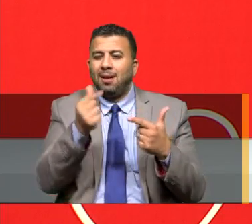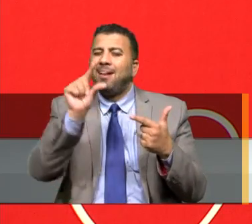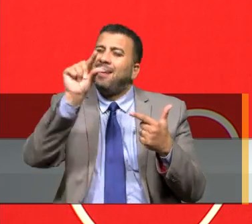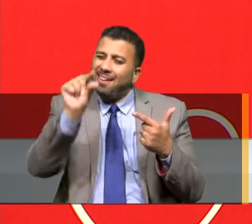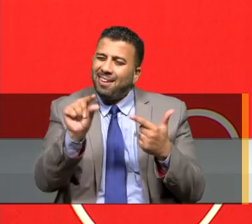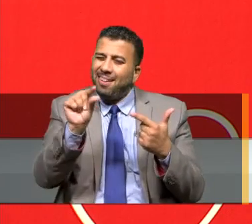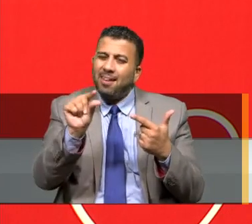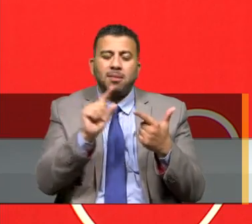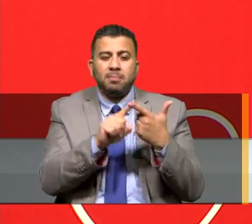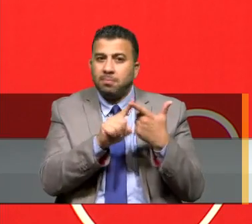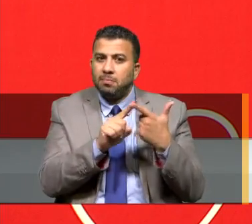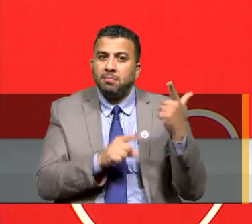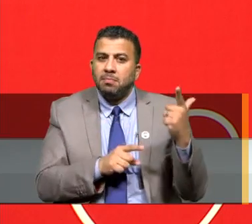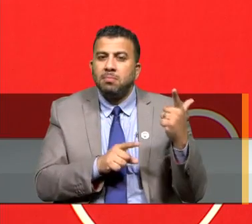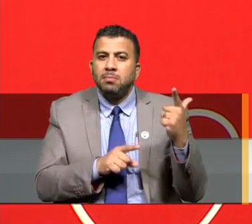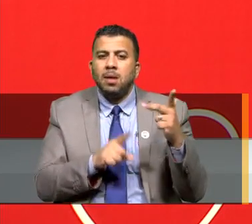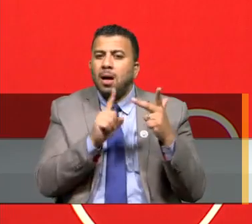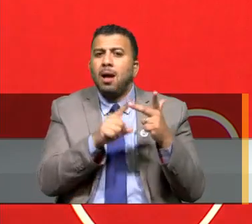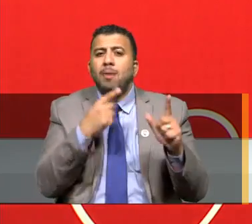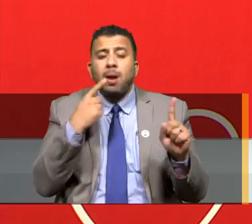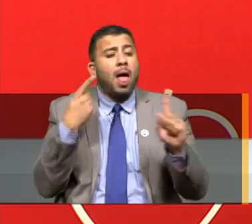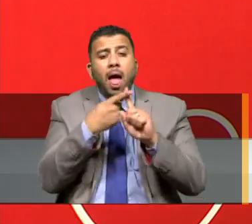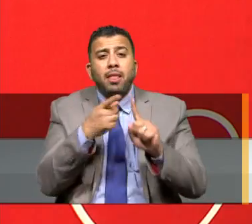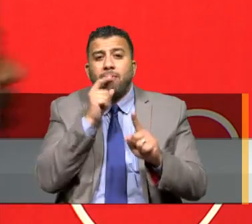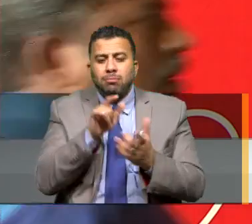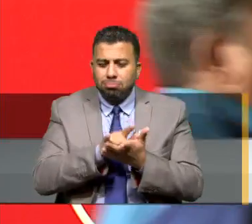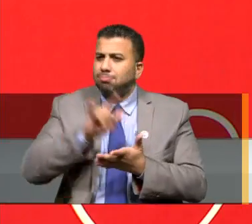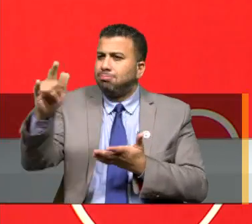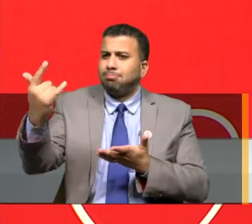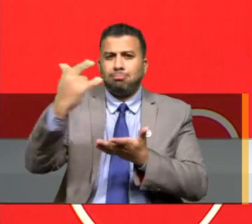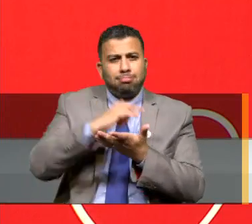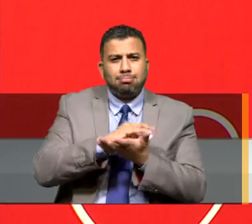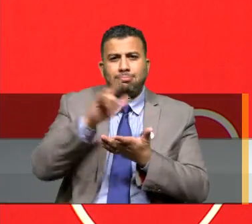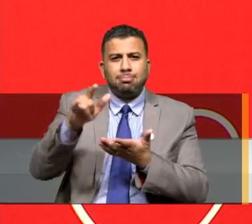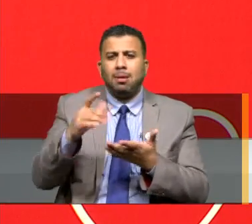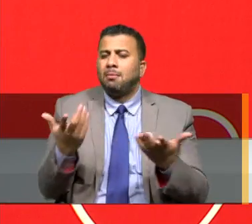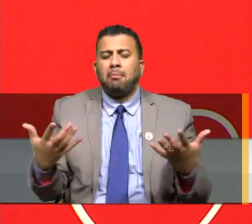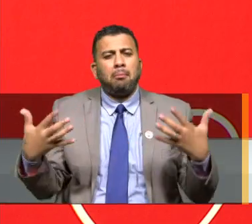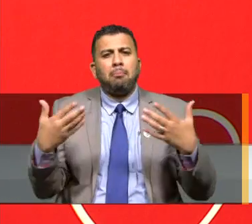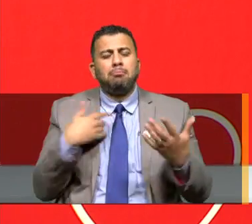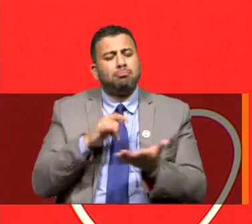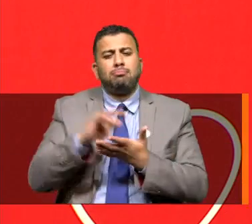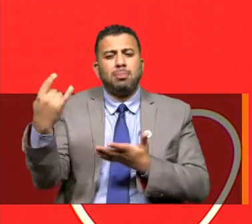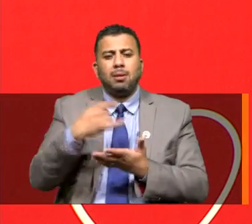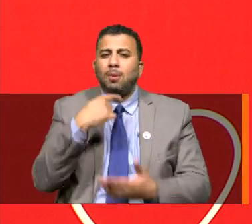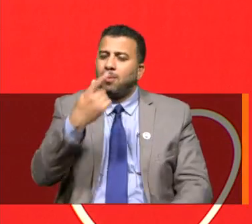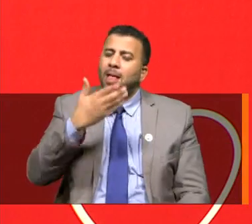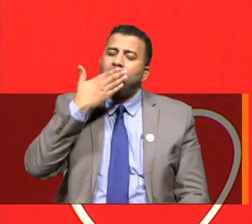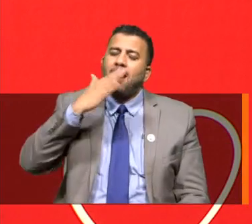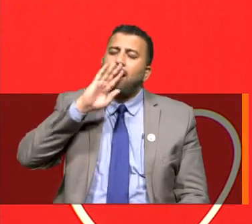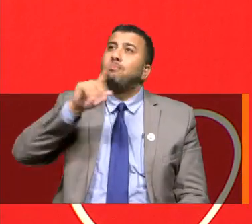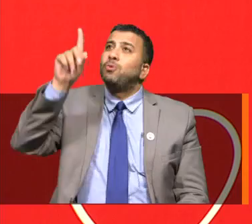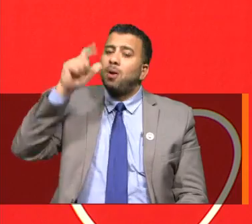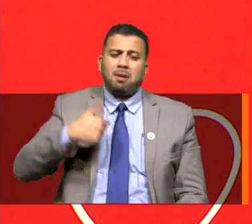المحدود، كان هدفنا توصيل الناس إلى بعضها والحمد لله